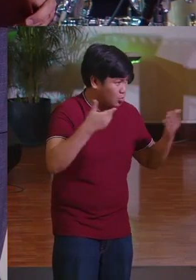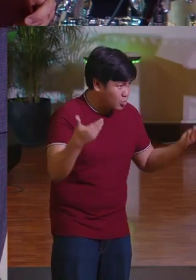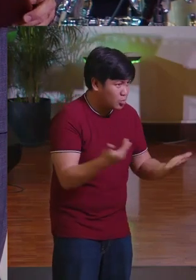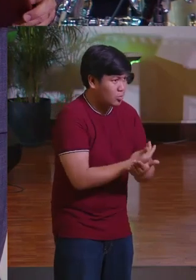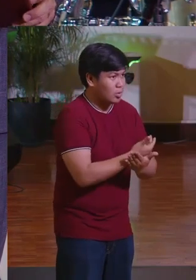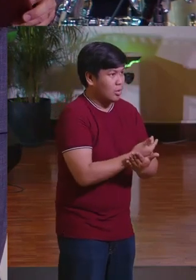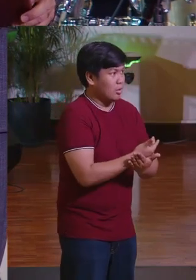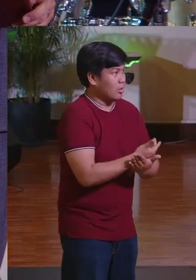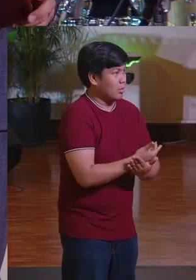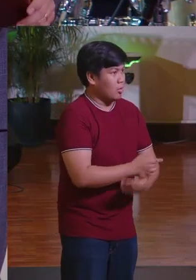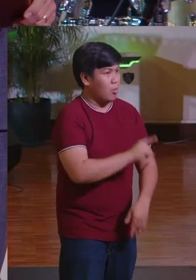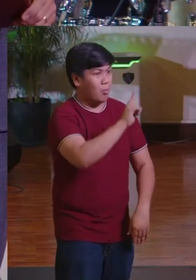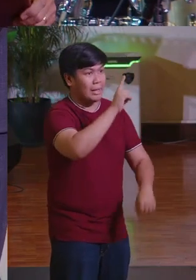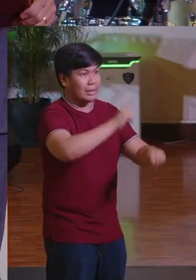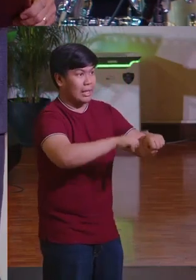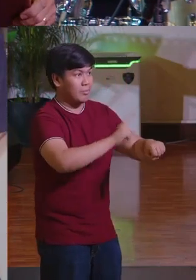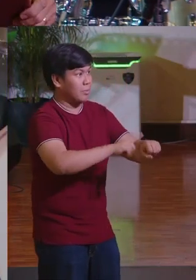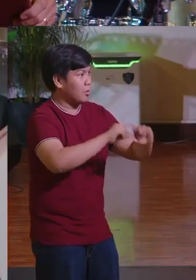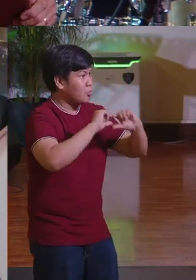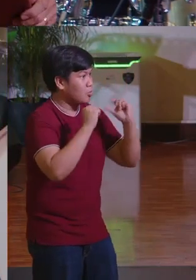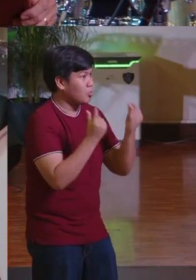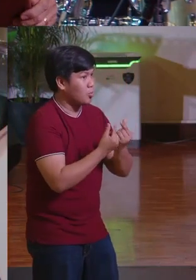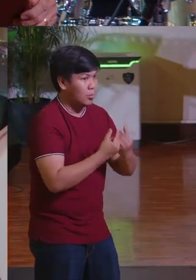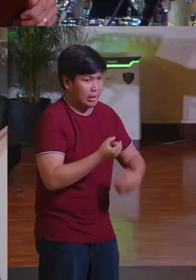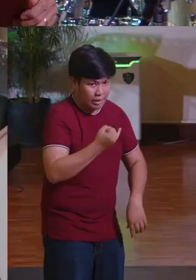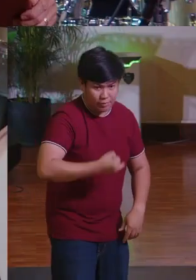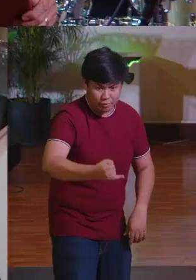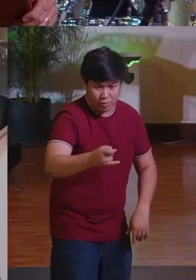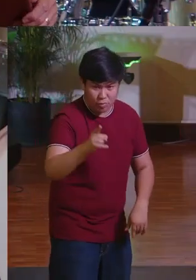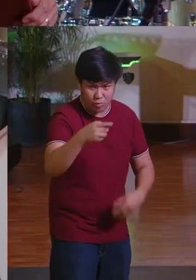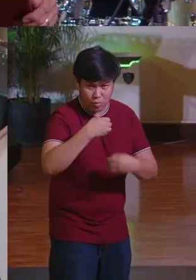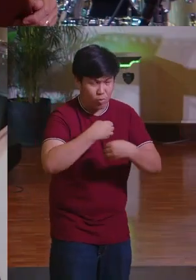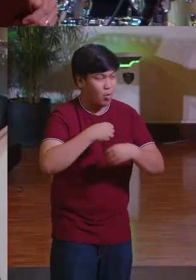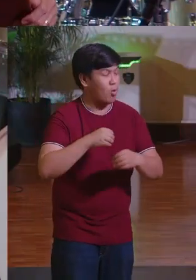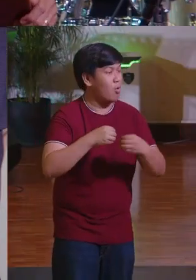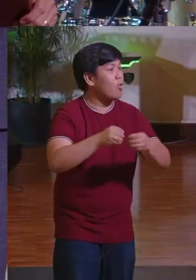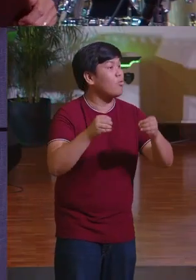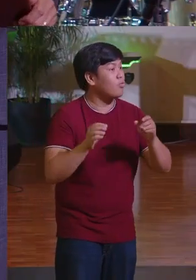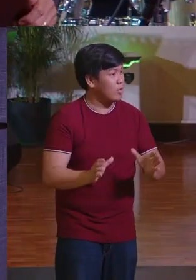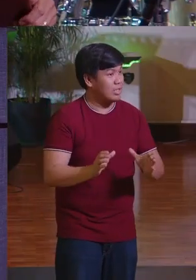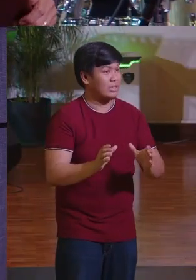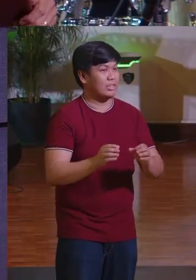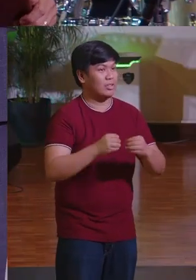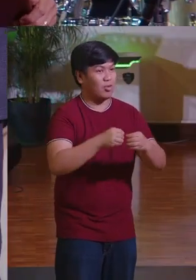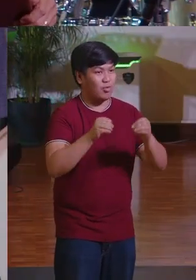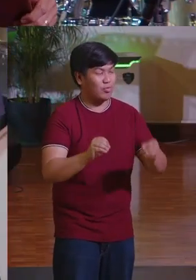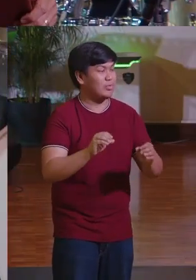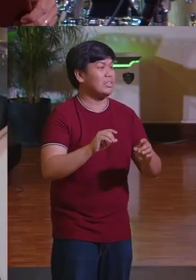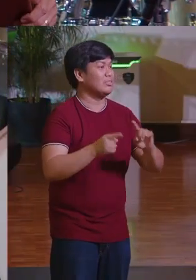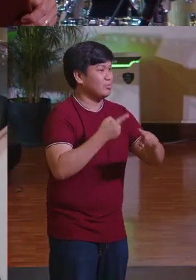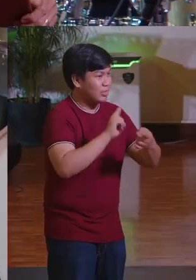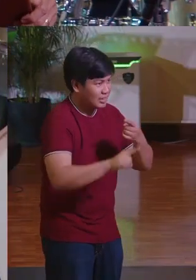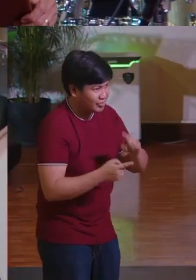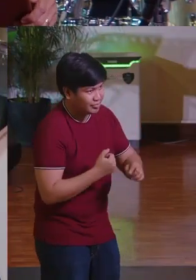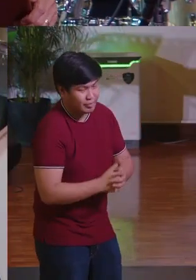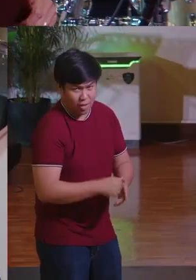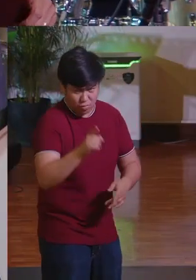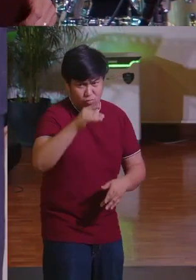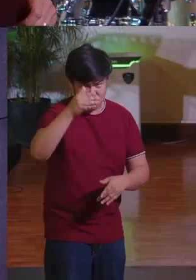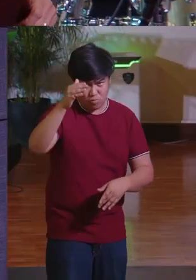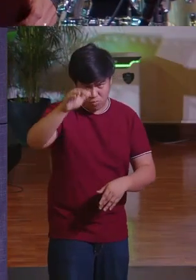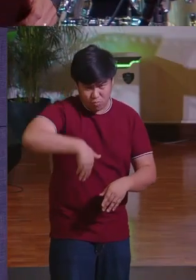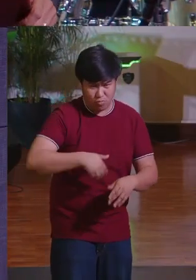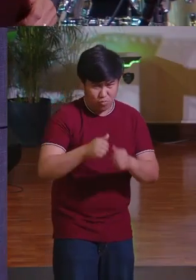minsan, iniimbitahan po ng grupo namin ang isang kaopisina o isang kaibigan, no? Isang kasama na